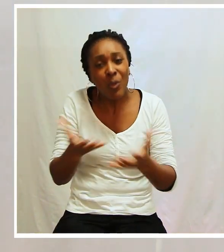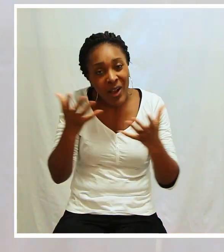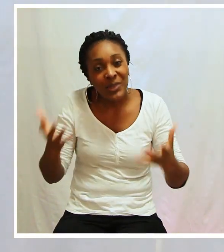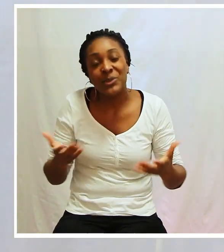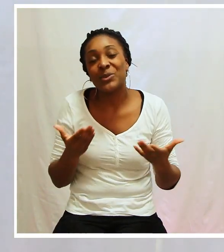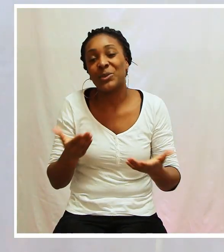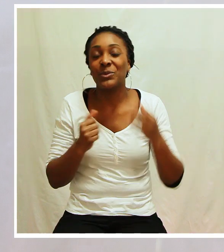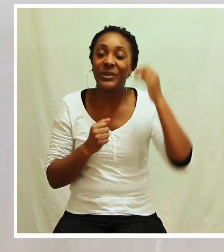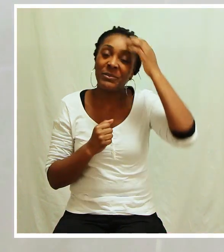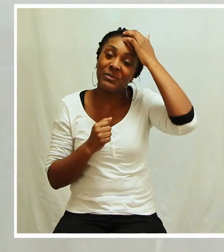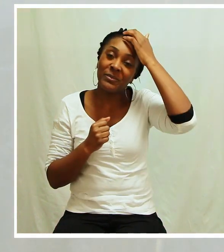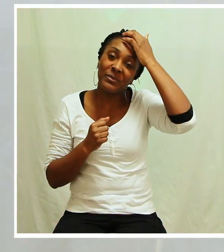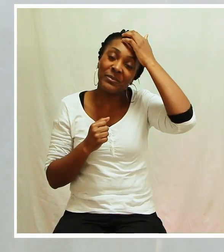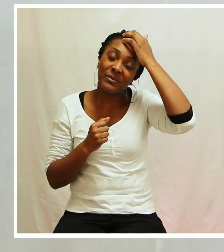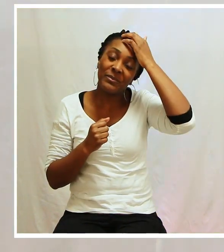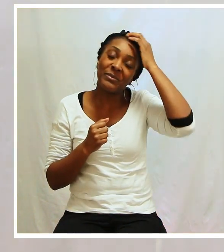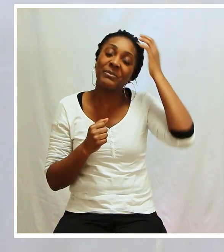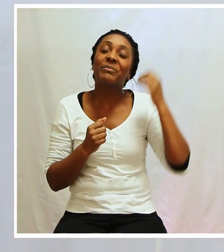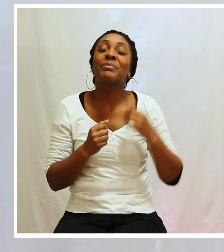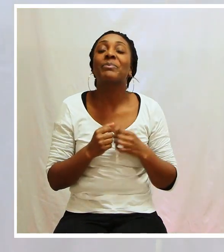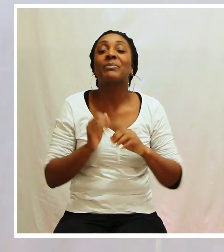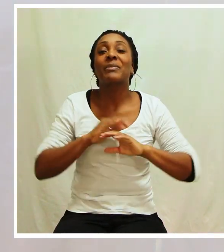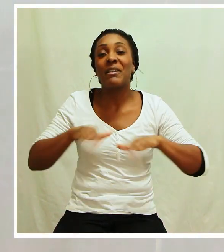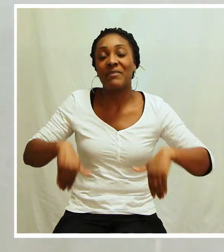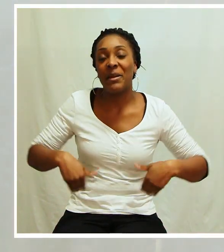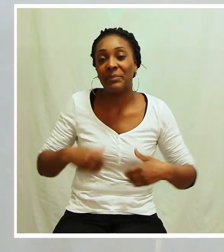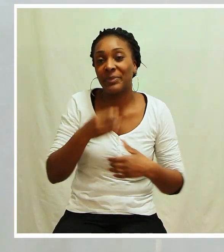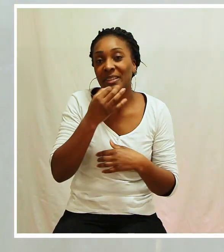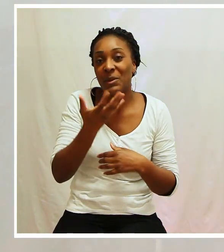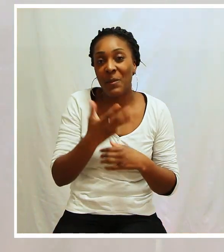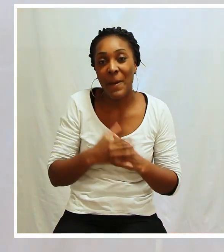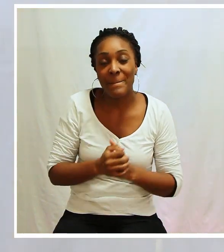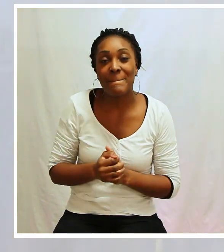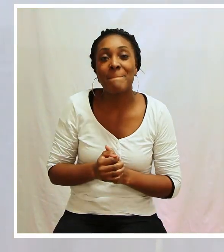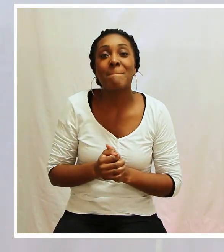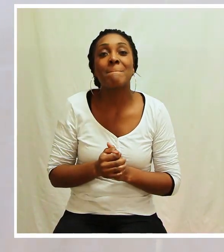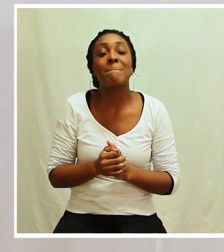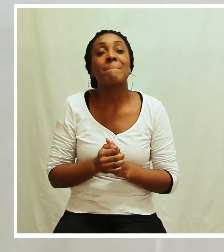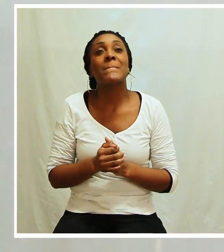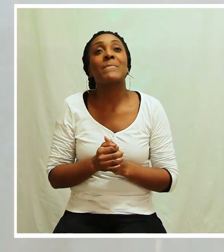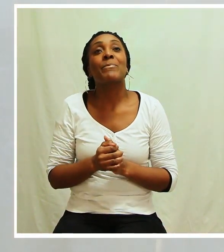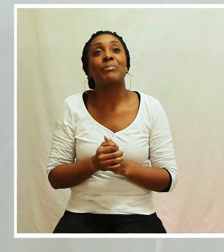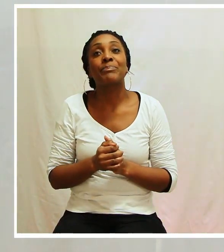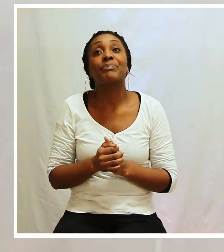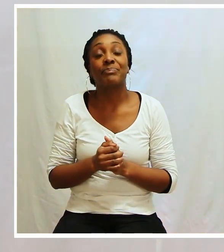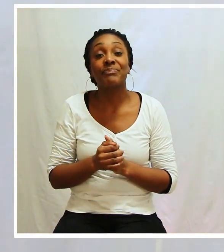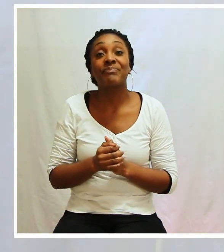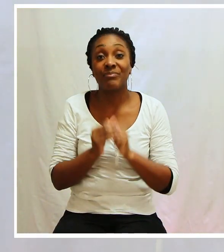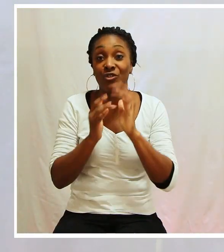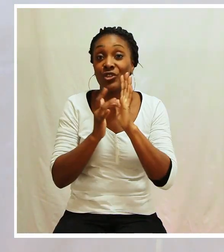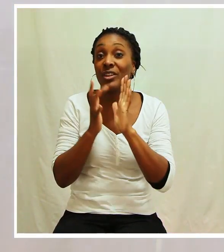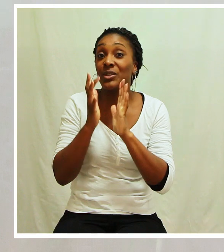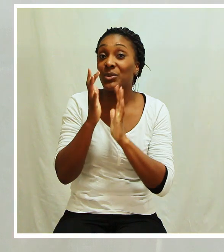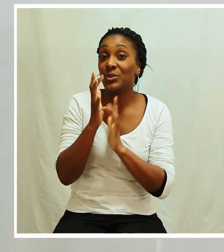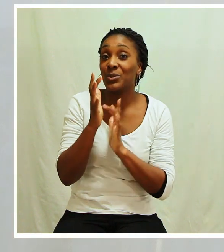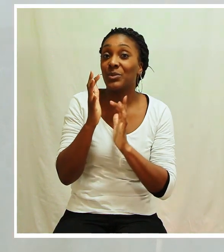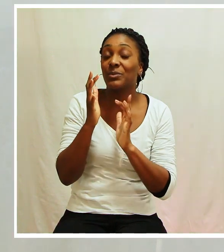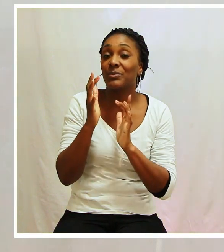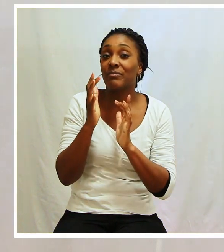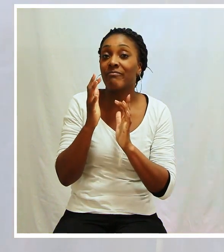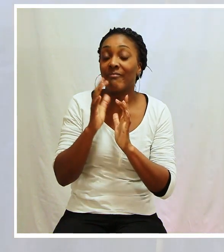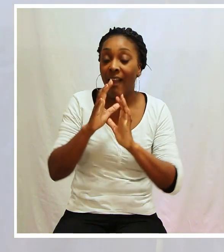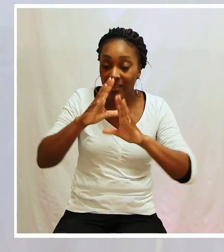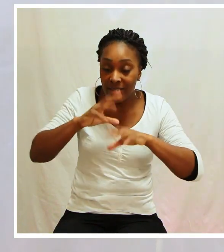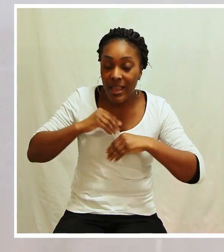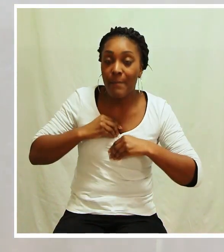par la parole de Dieu. Terminer ce temps aujourd'hui par te rappeler simplement que Jésus-Christ a